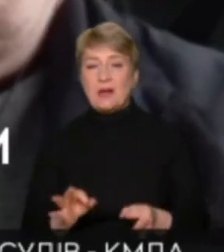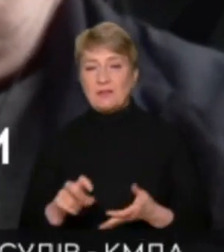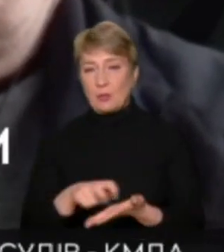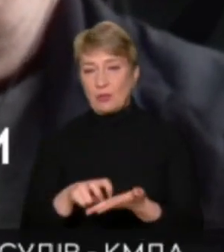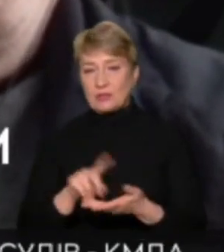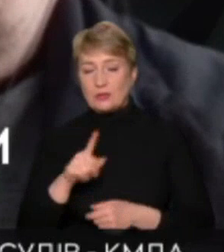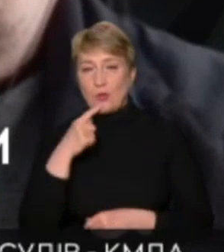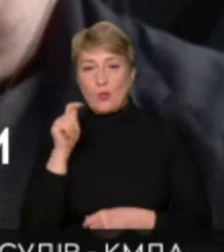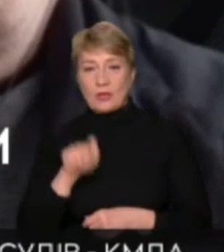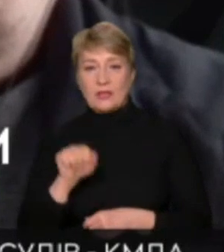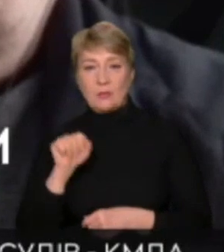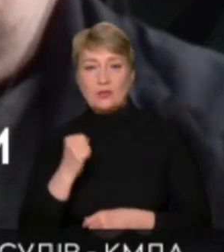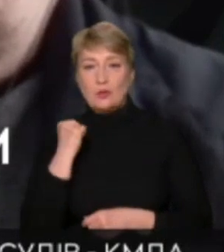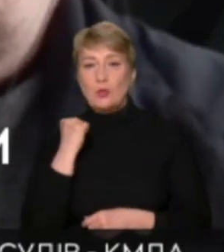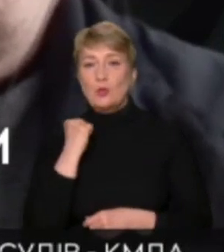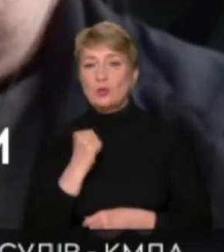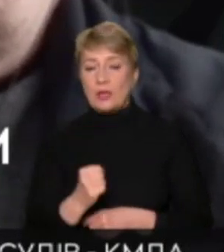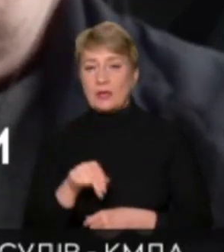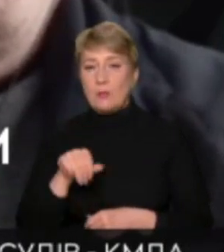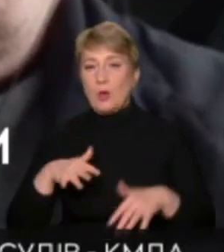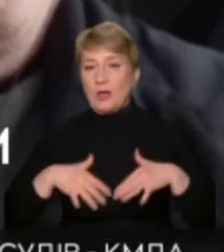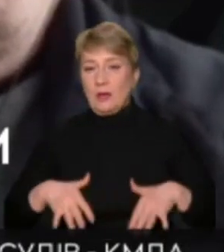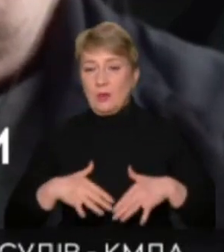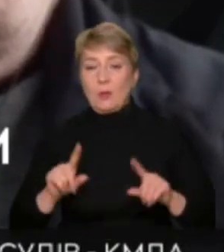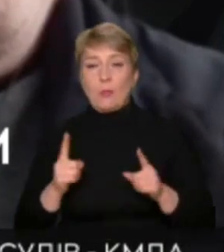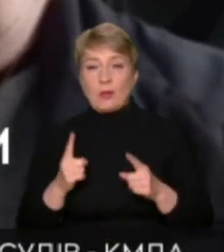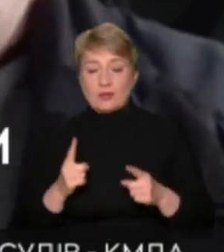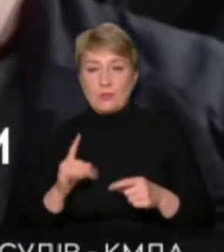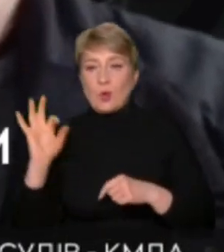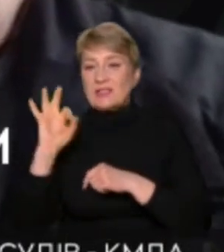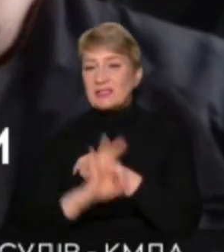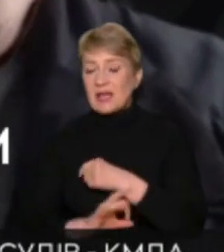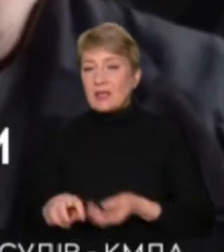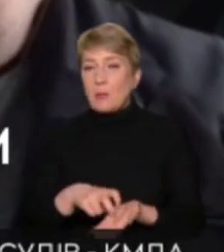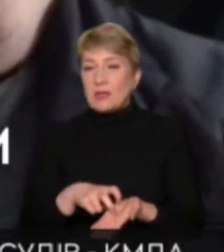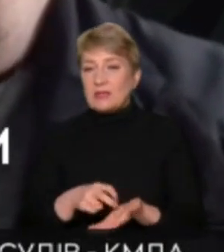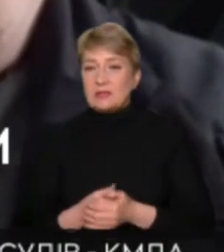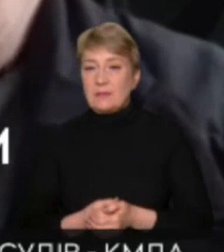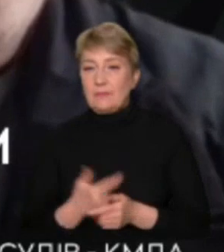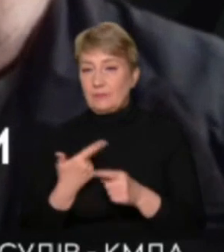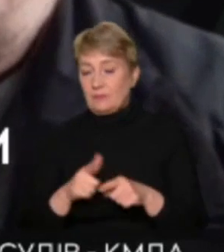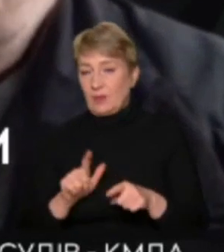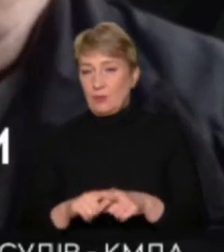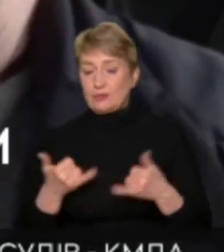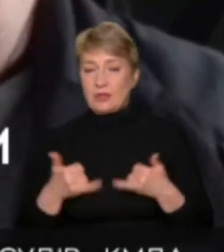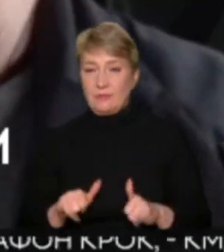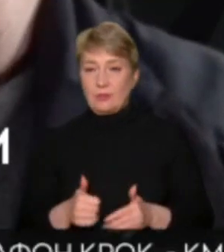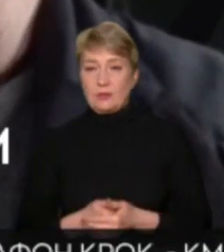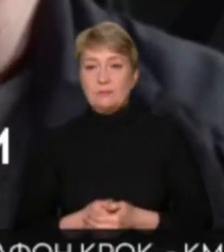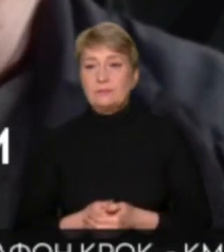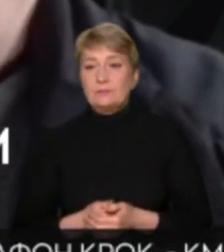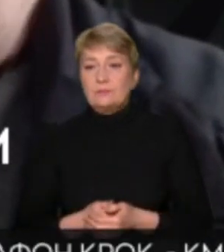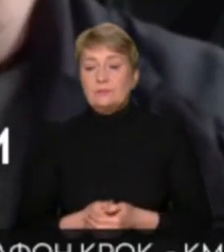може нанести удар по Кремлю? Чому вони бояться? Ви знаєте, це дуже дивує. От,